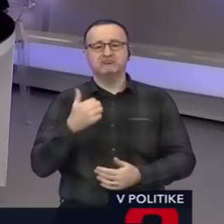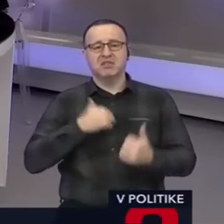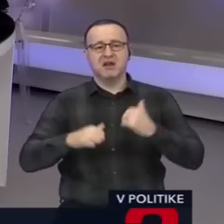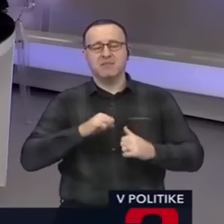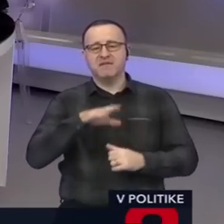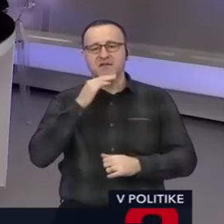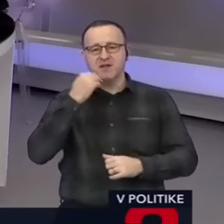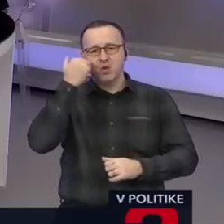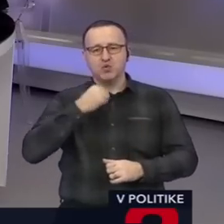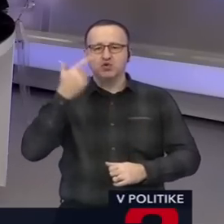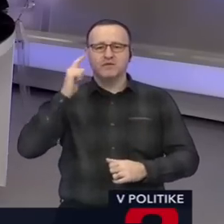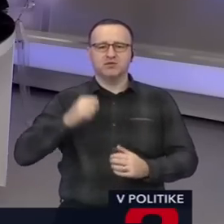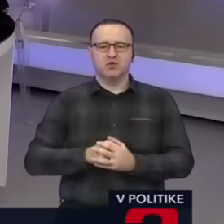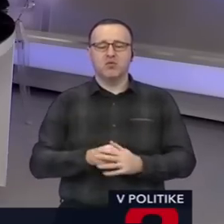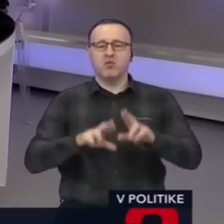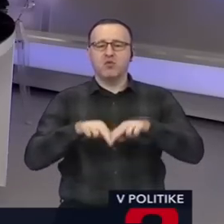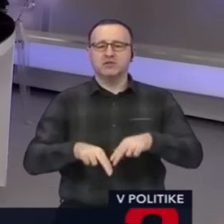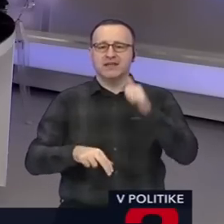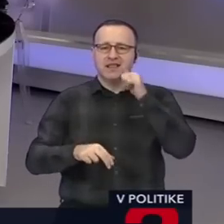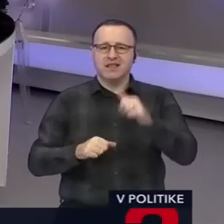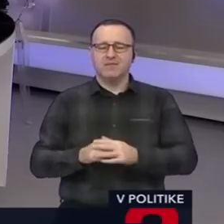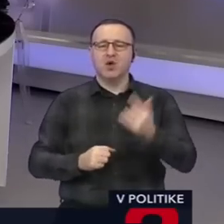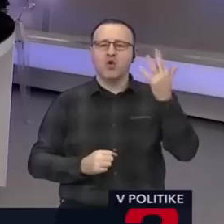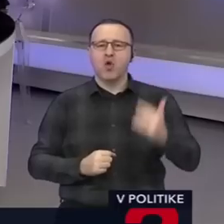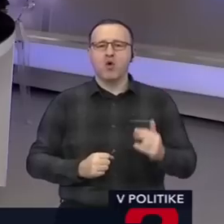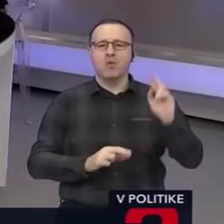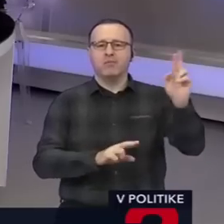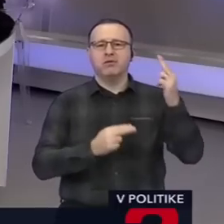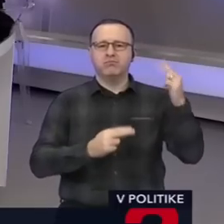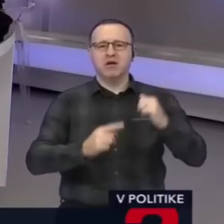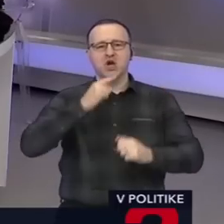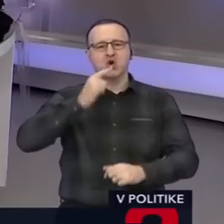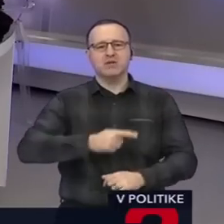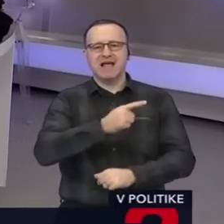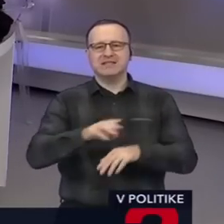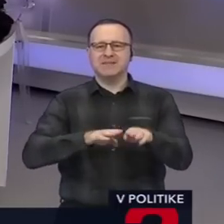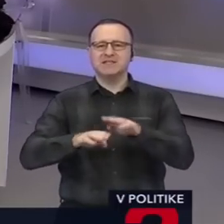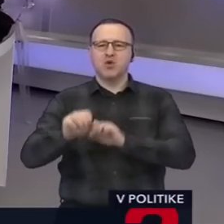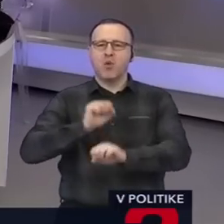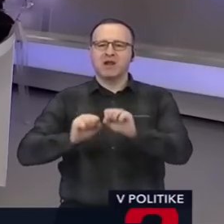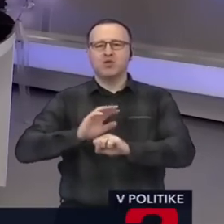na Slovensku už ostatné dni. Koľko povolávacích rozkazov ste už na ministerstvo obrany napísali?